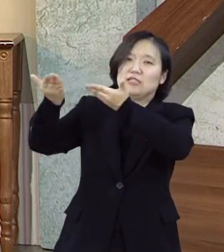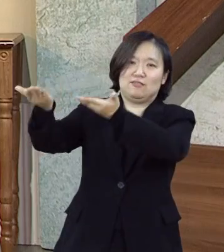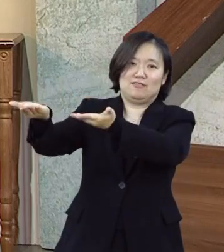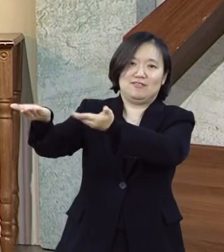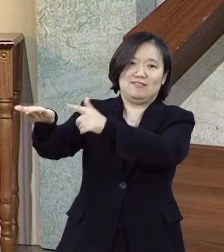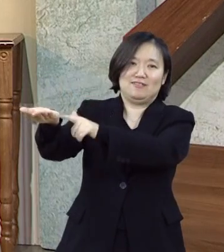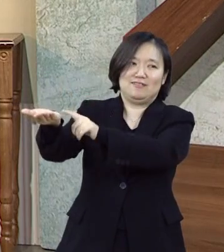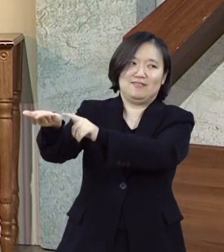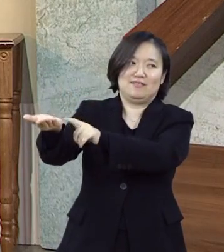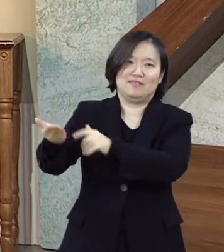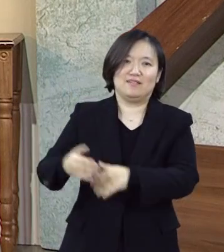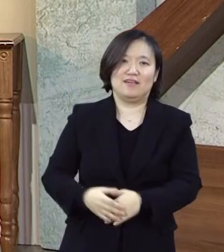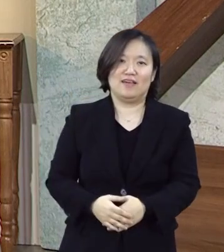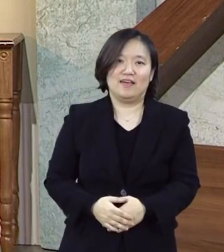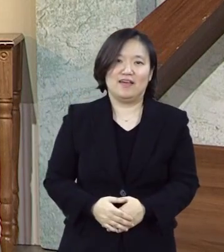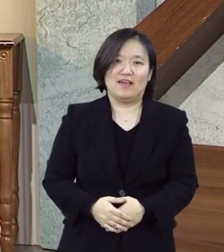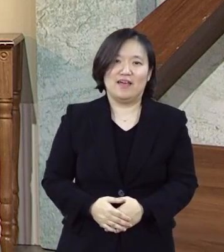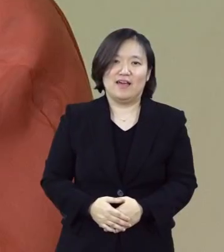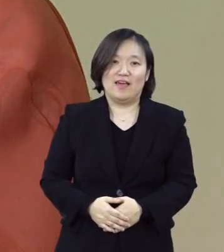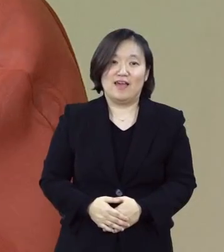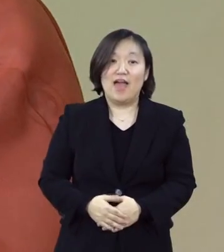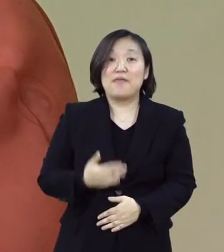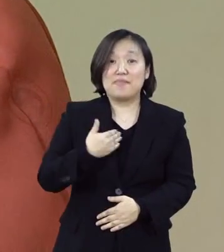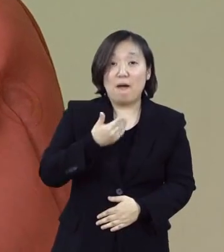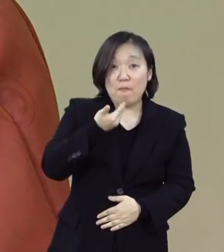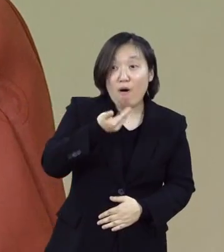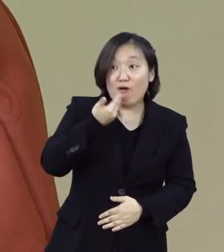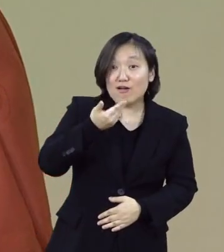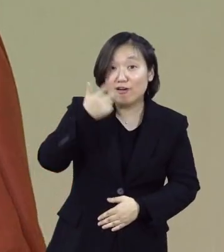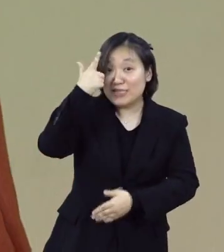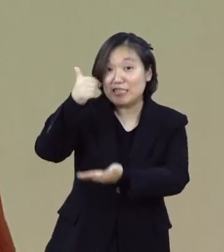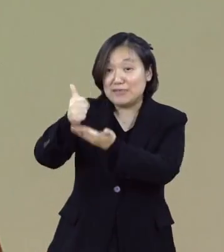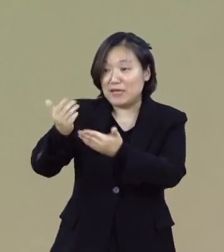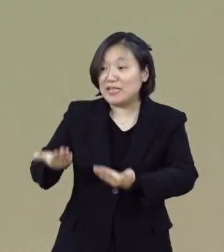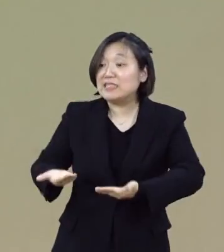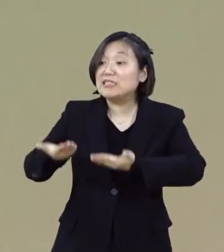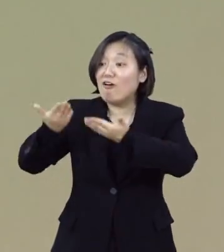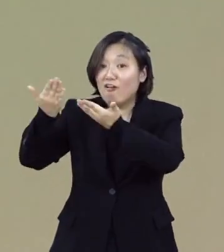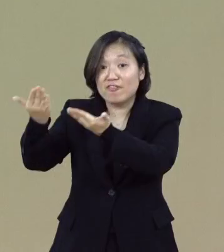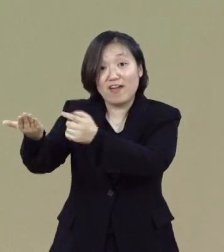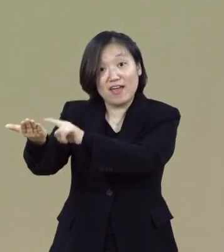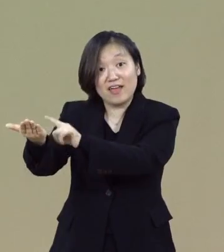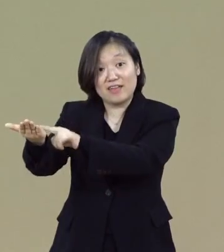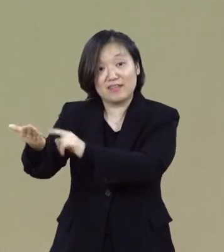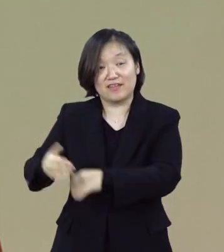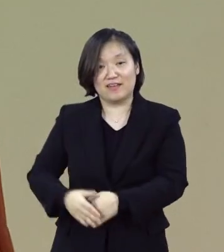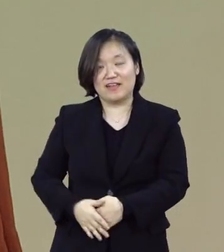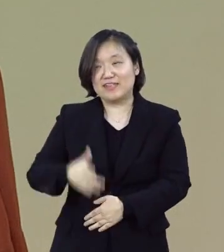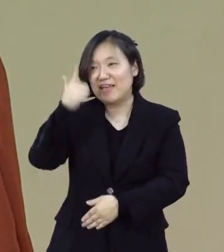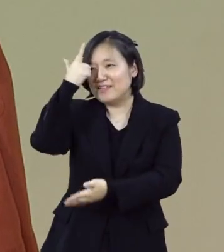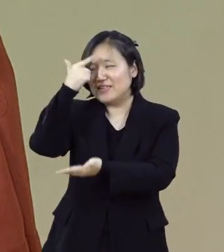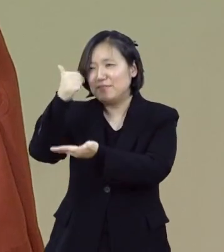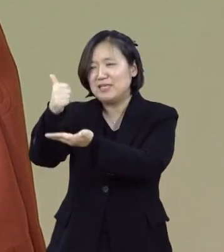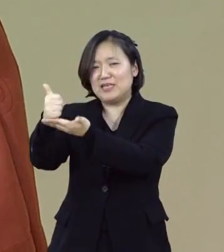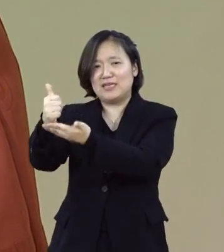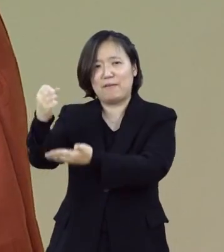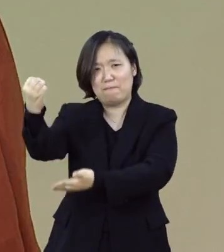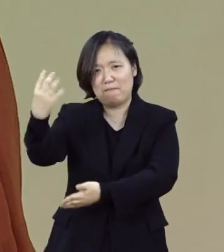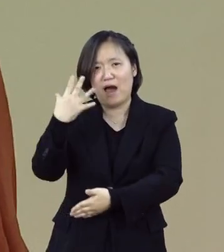합니다. 그래서 새참을 이렇게 공양 올리니까 그 지나가던 그 스님이